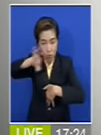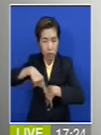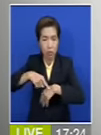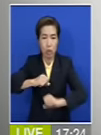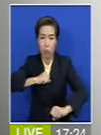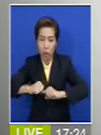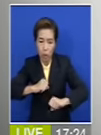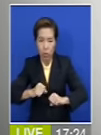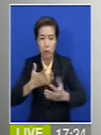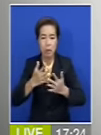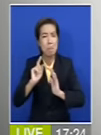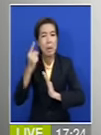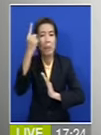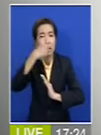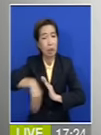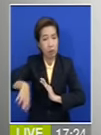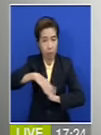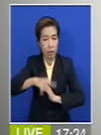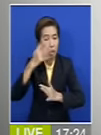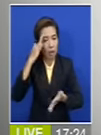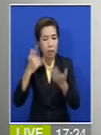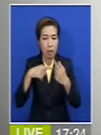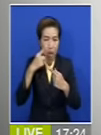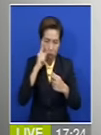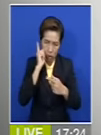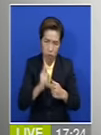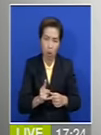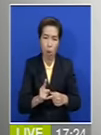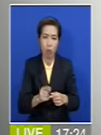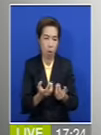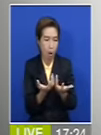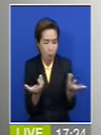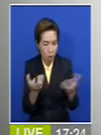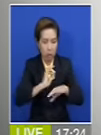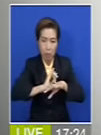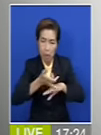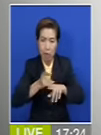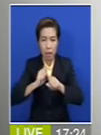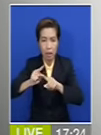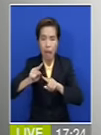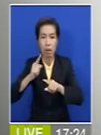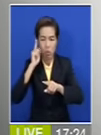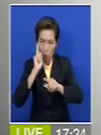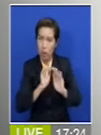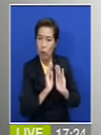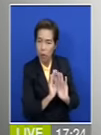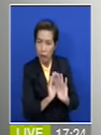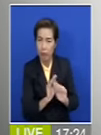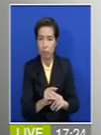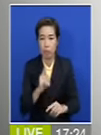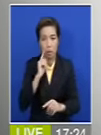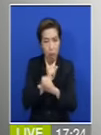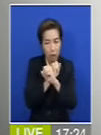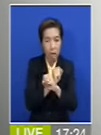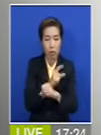องๆเยาวชนรุ่นใหม่ๆเนี่ยรู้จักหวงแหนทรัพยากรธรรมชาติรู้จักว่าเมื่อเราจะทิ้งข